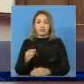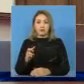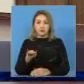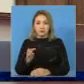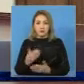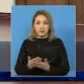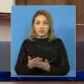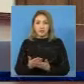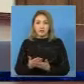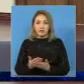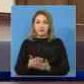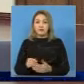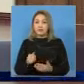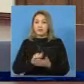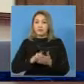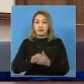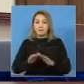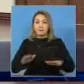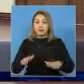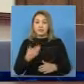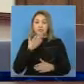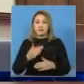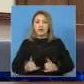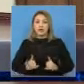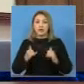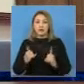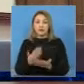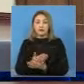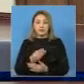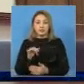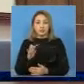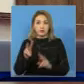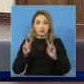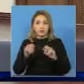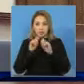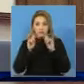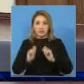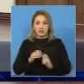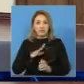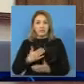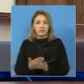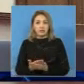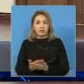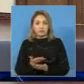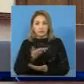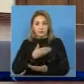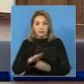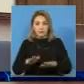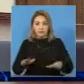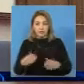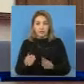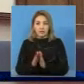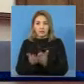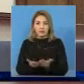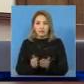сөйлеген тағайындаған жеті сыйлықтың біреуі балалар әдебиетіне арналған Іздай Мәмбетов атындағы сыйлық екен. Сол сыйлықты мен балаларға арналған